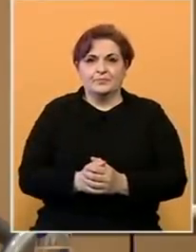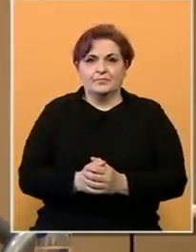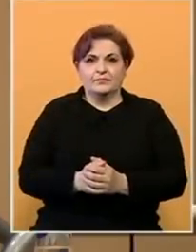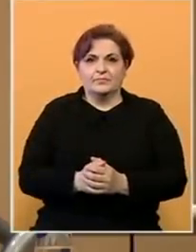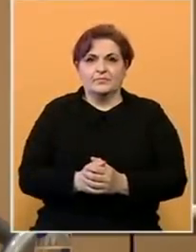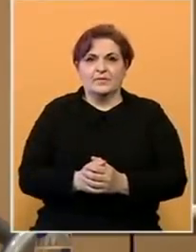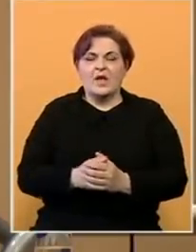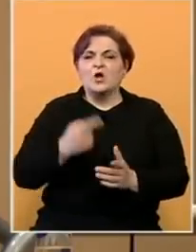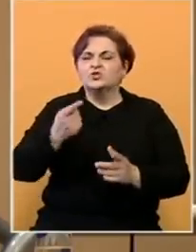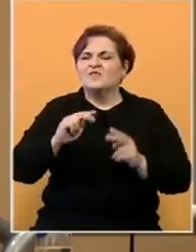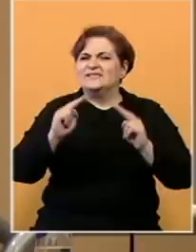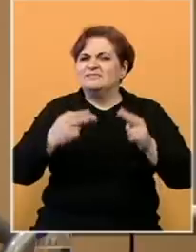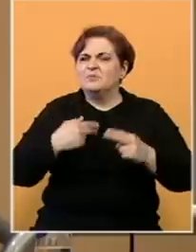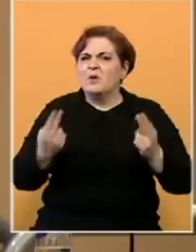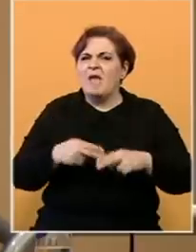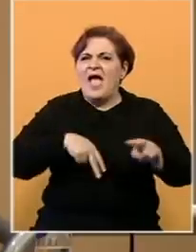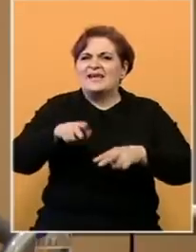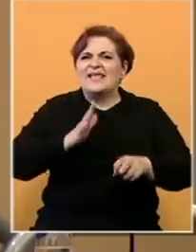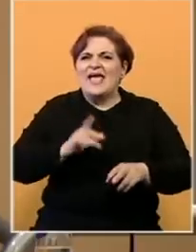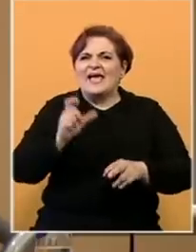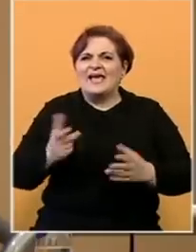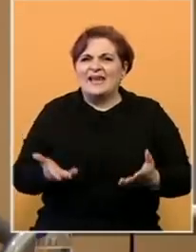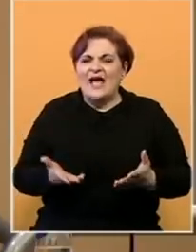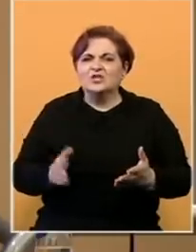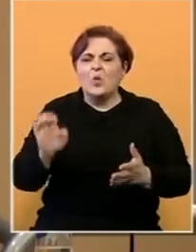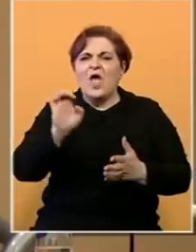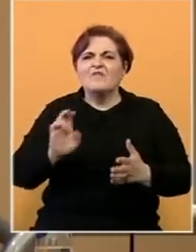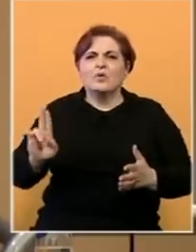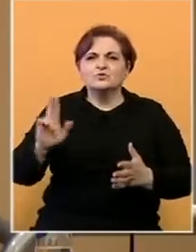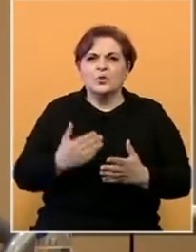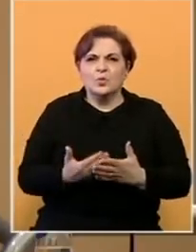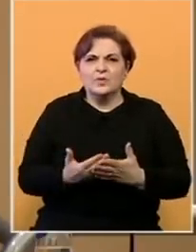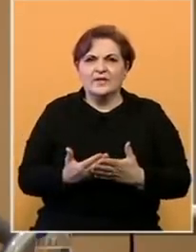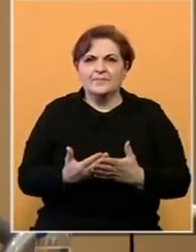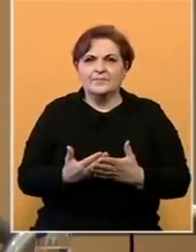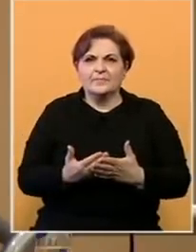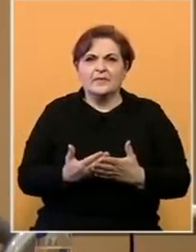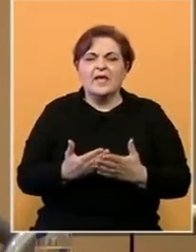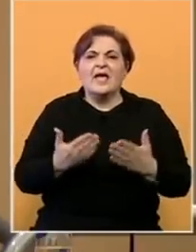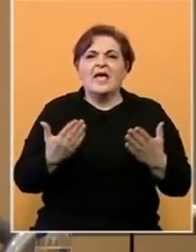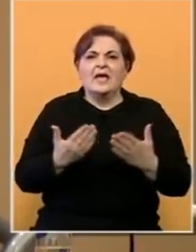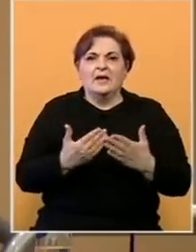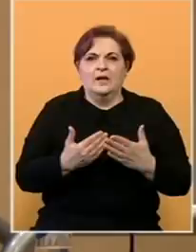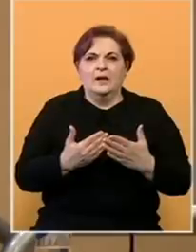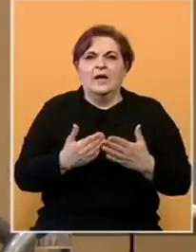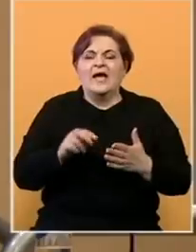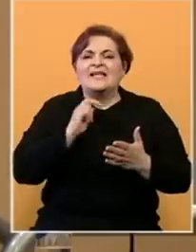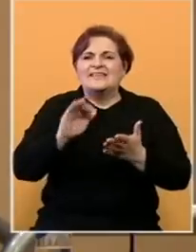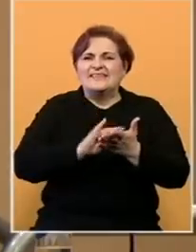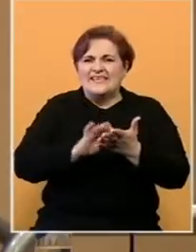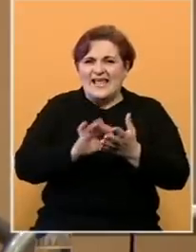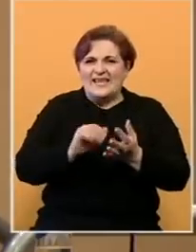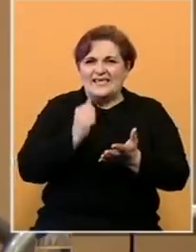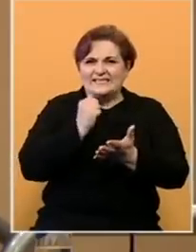Kroz ovaj sistem želimo olakšati kretanje građanima Evropske unije i njihovim obiteljima ovog ljeta. Također smo predložili da se digitalni